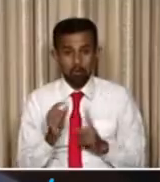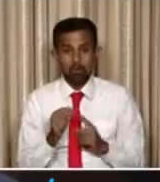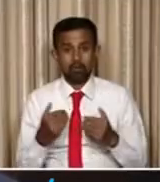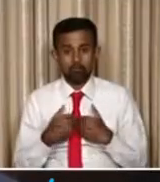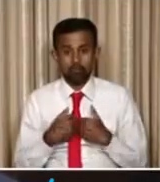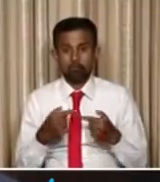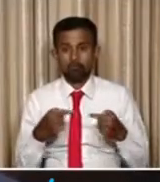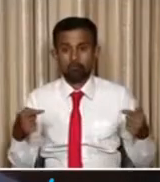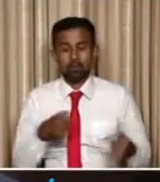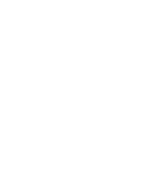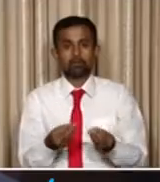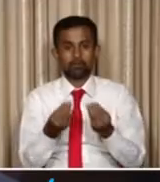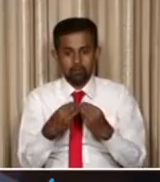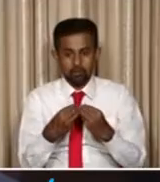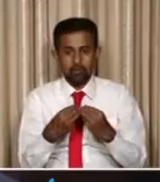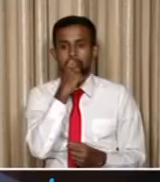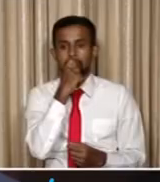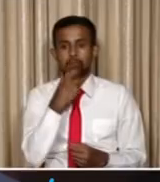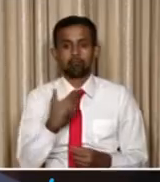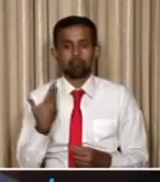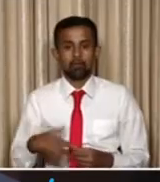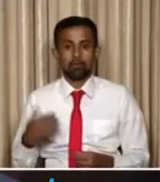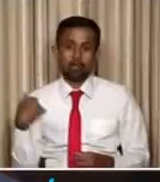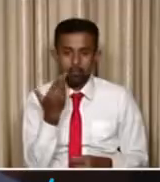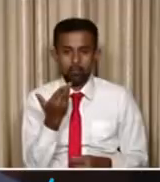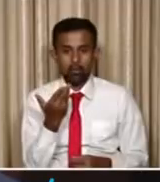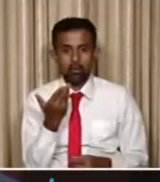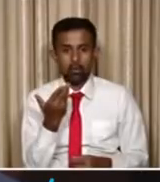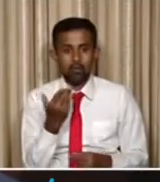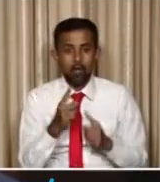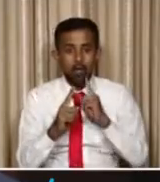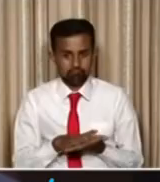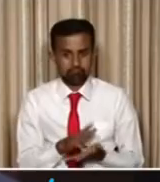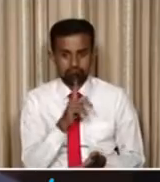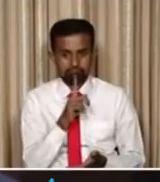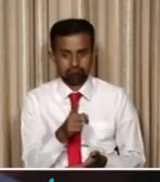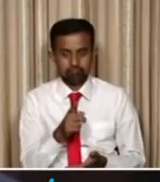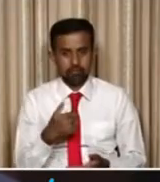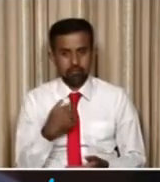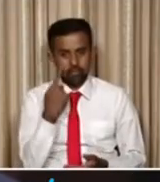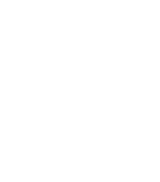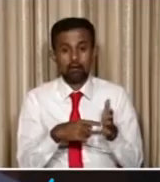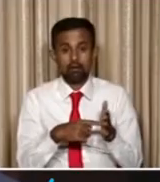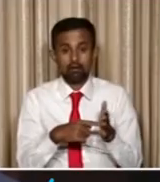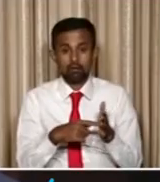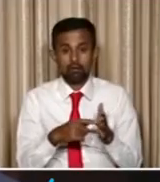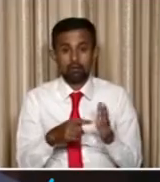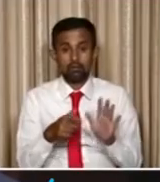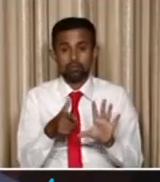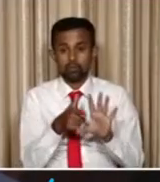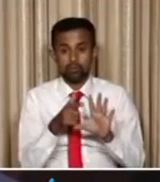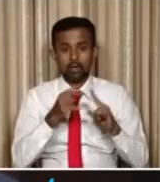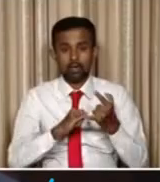හැටියට විපක්ෂ නායකවරයෙක් හැටියට මගේ කතාව ඇහුවා. එන්න විතරක් පුළුවන් කිව්වා. හැබැයි කතා කරන්න බැහැ කිව්වා. මම දැක්ක රූප රාමුවල විශේෂයෙන්ම